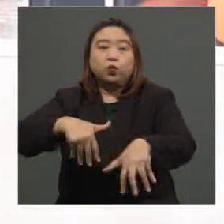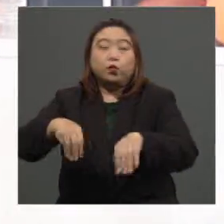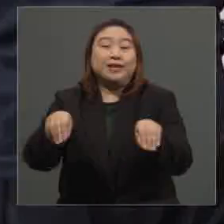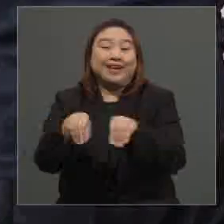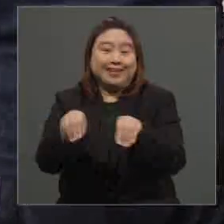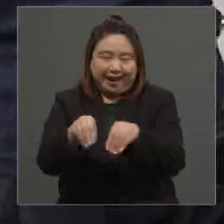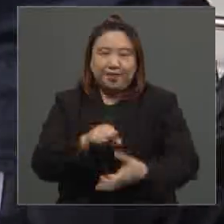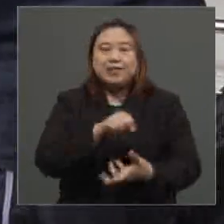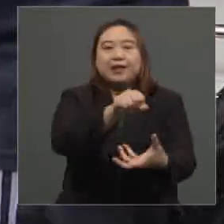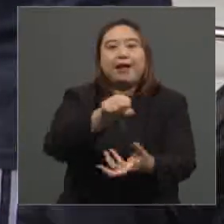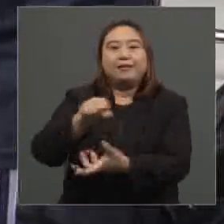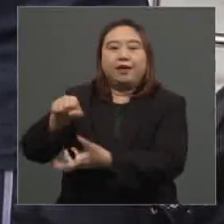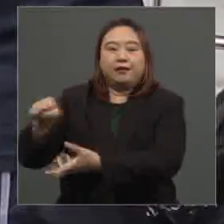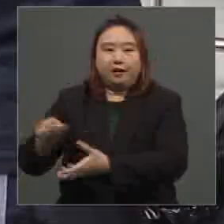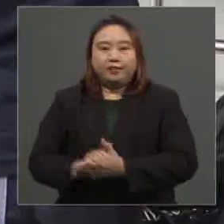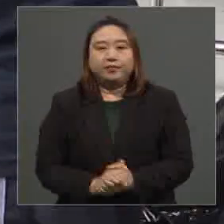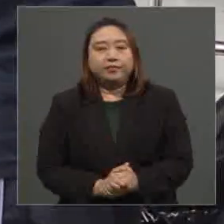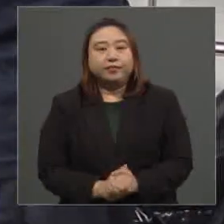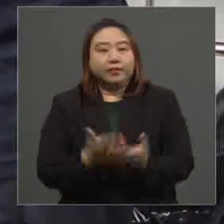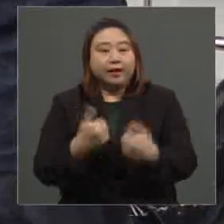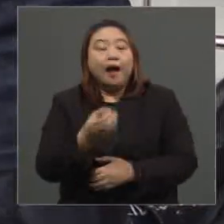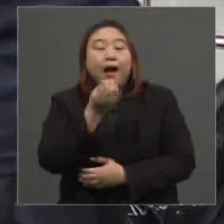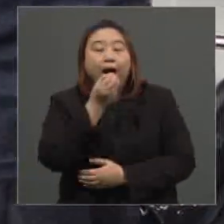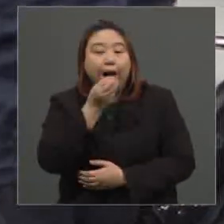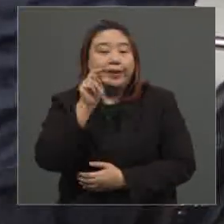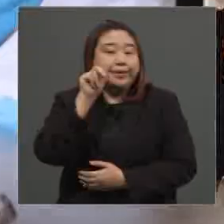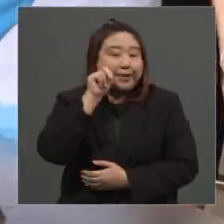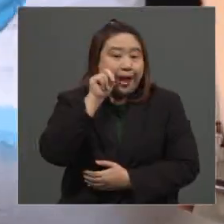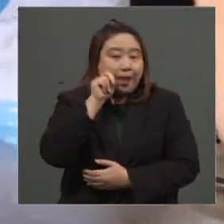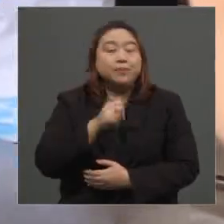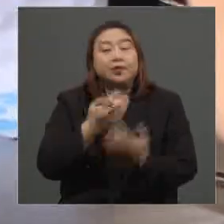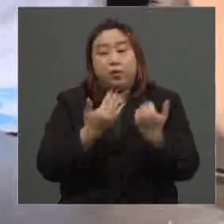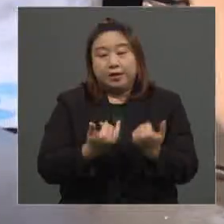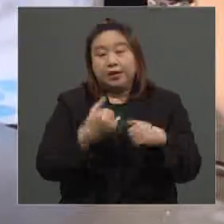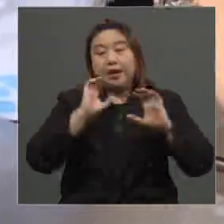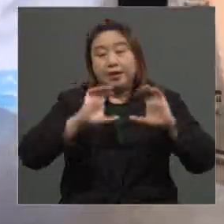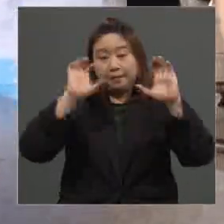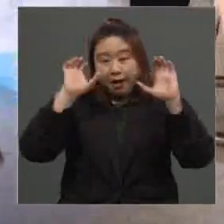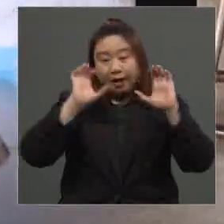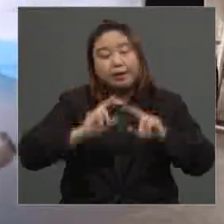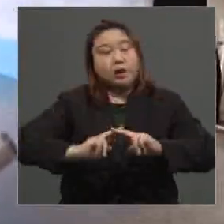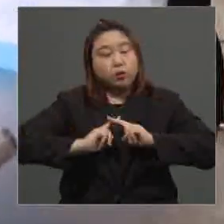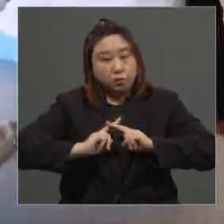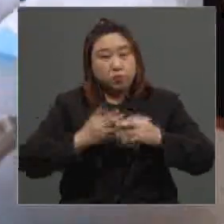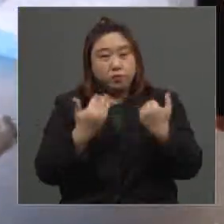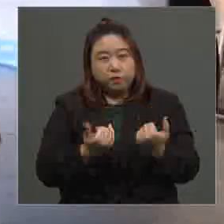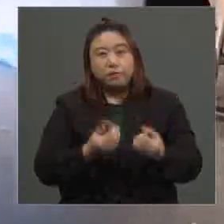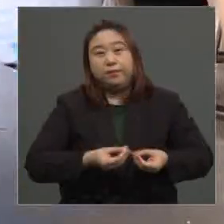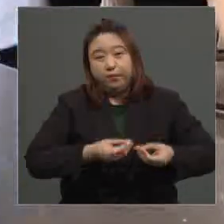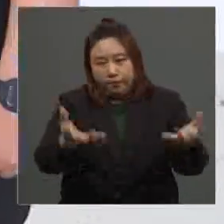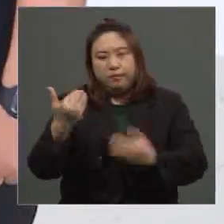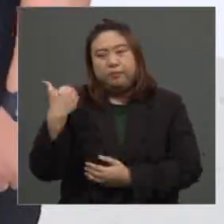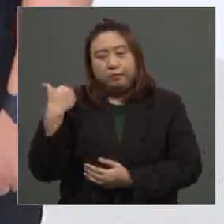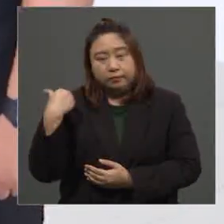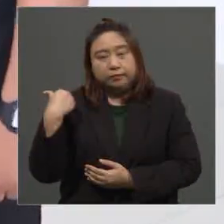โรงพยาบาลสนามด้วยขณะที่การแจกจ่ายอาหารและน้ำดื่มของหน่วยงานต่างๆทั้งภาครัฐและภาคเอกชนก็ยังคงมีอยู่อย่างต่อ